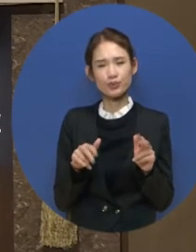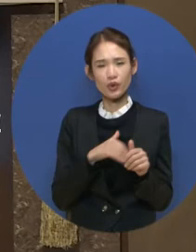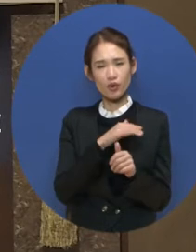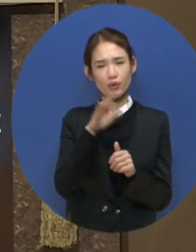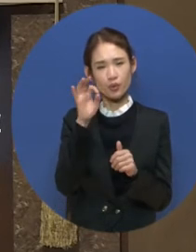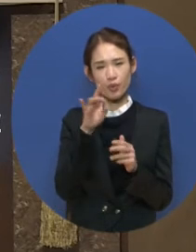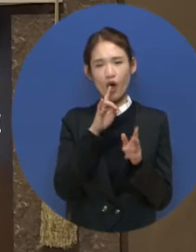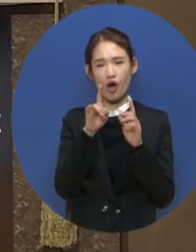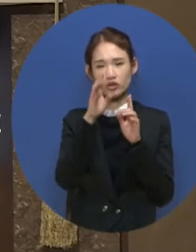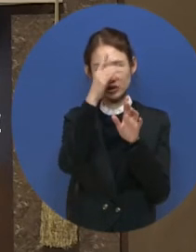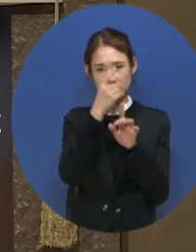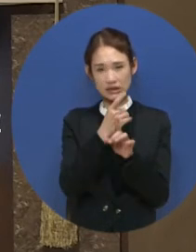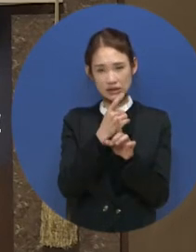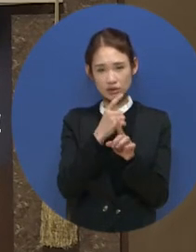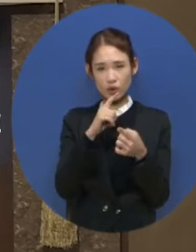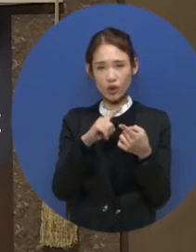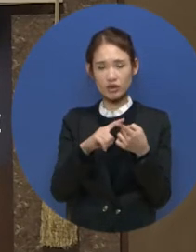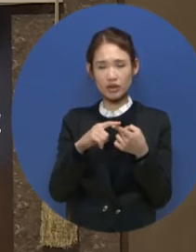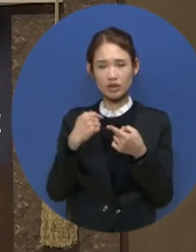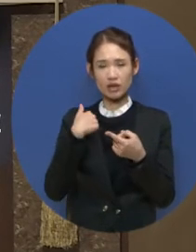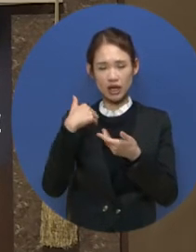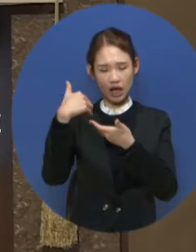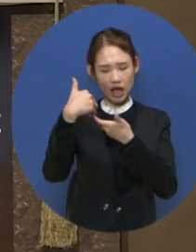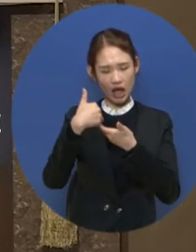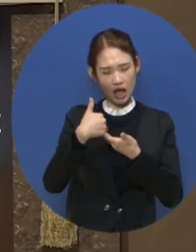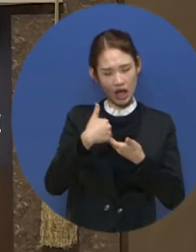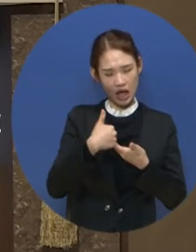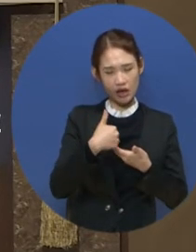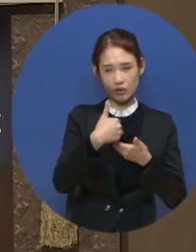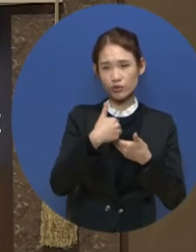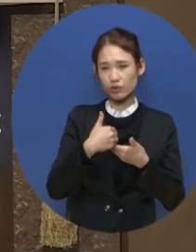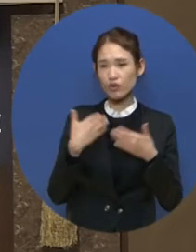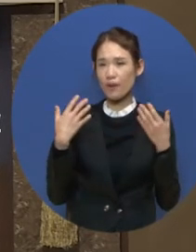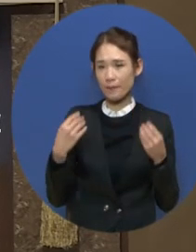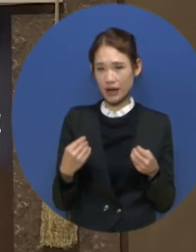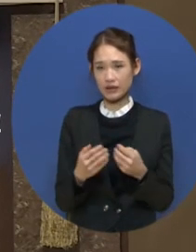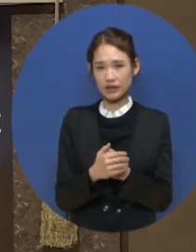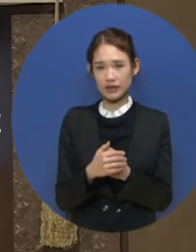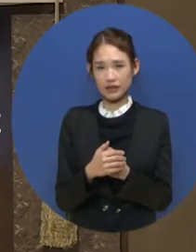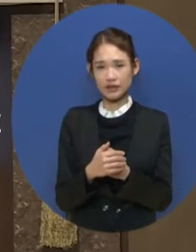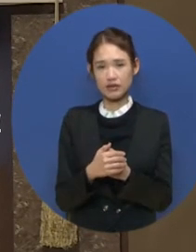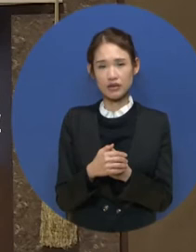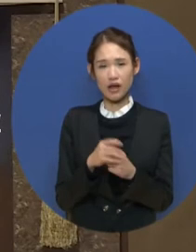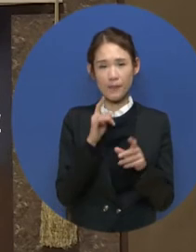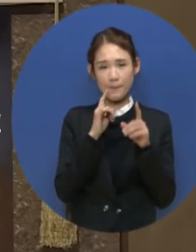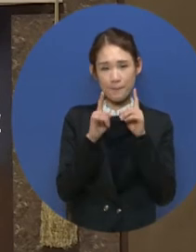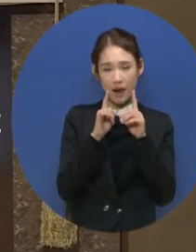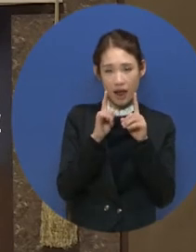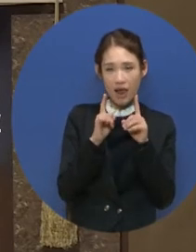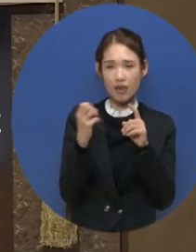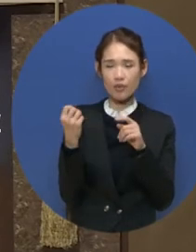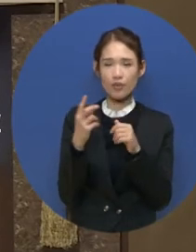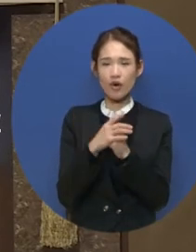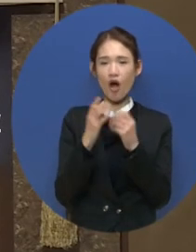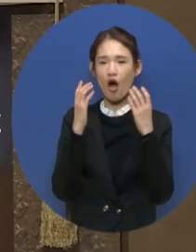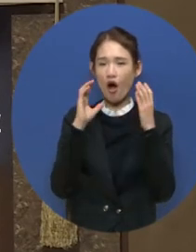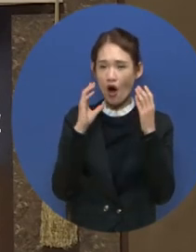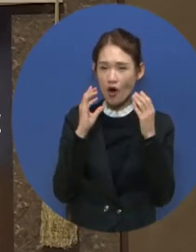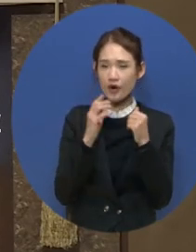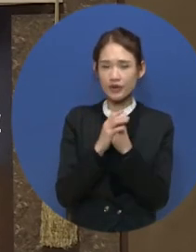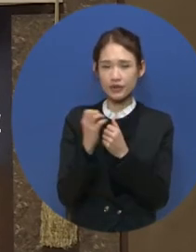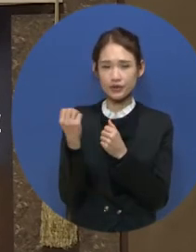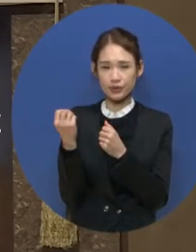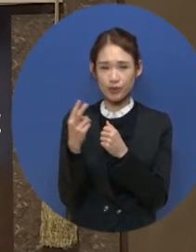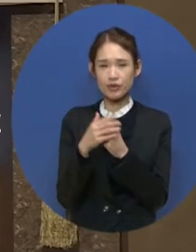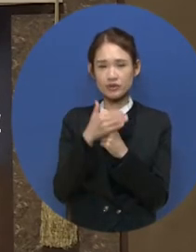2언어 치료에 대한 것은 계속 수요가 쌓이고 있습니다 그래서 이 없 이 말을 하는 것은 뭐 어린 아이